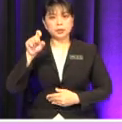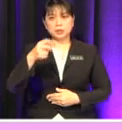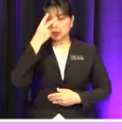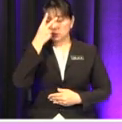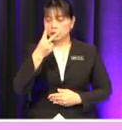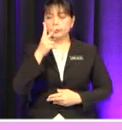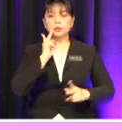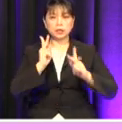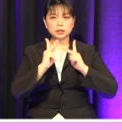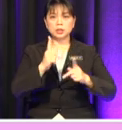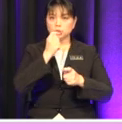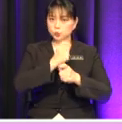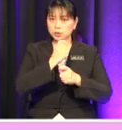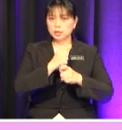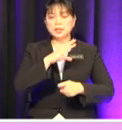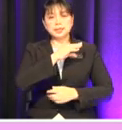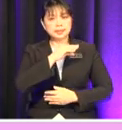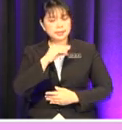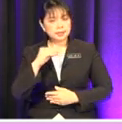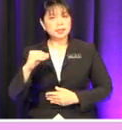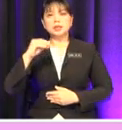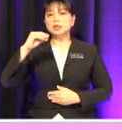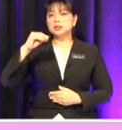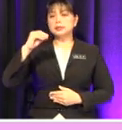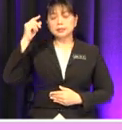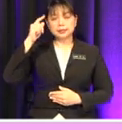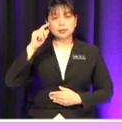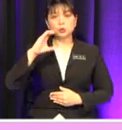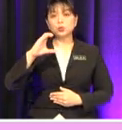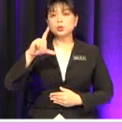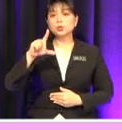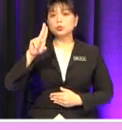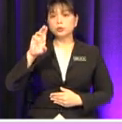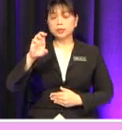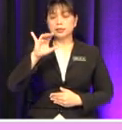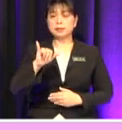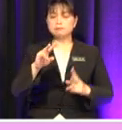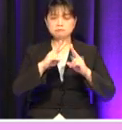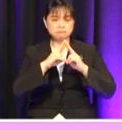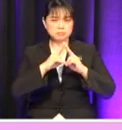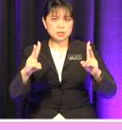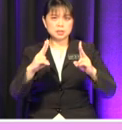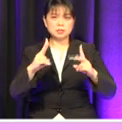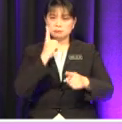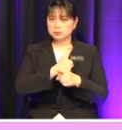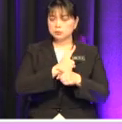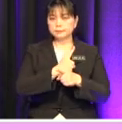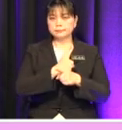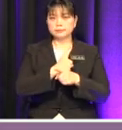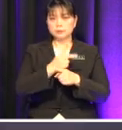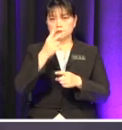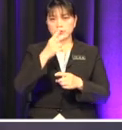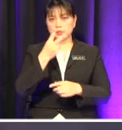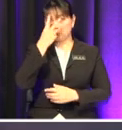kehendak salat seteku yang paling utama sini supaya dia dapat menjawab jawaban yang tepat Oke so ini